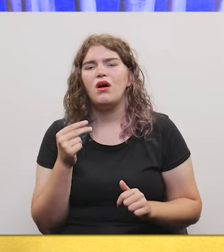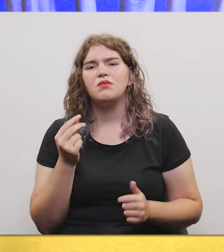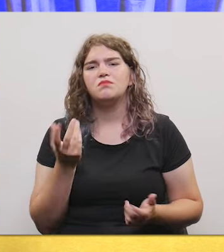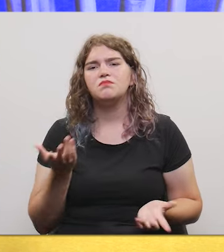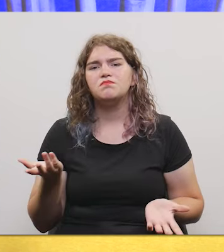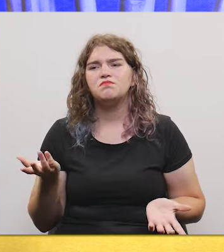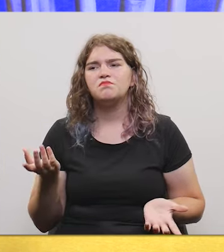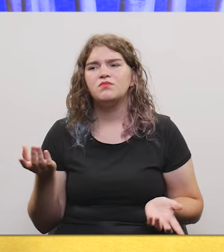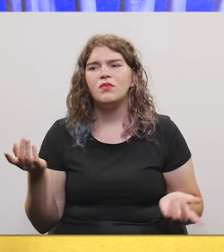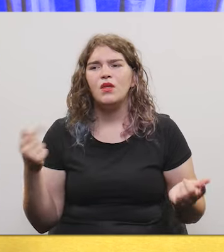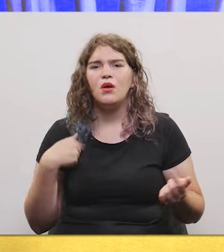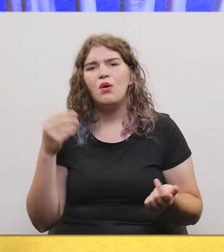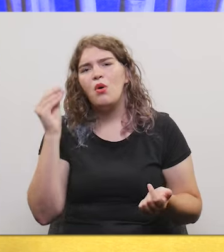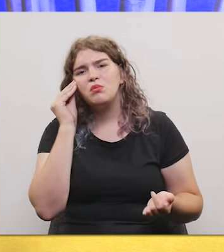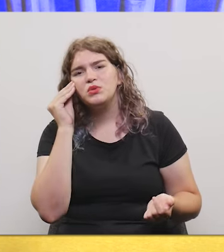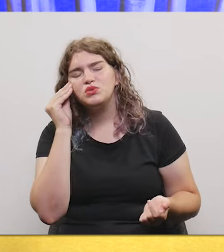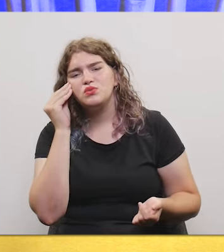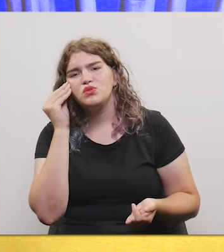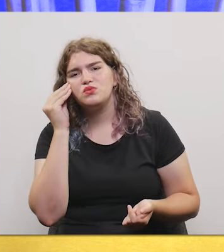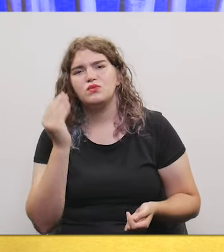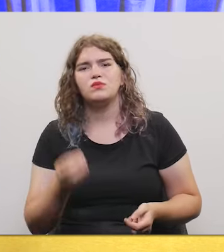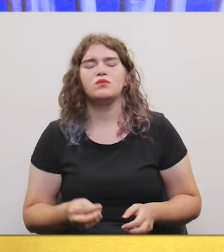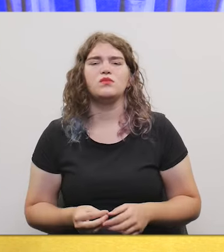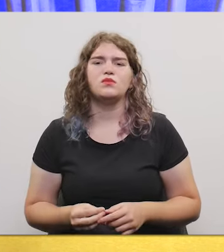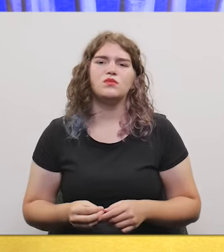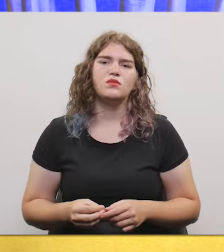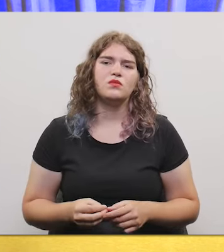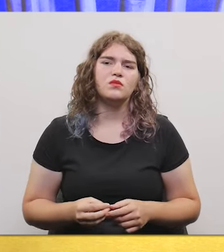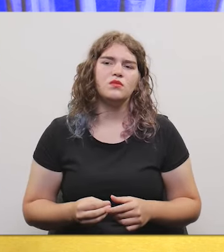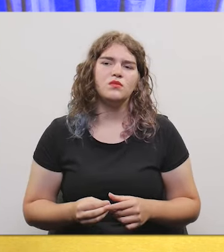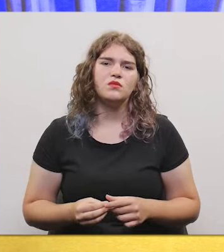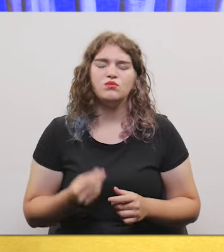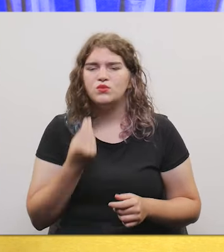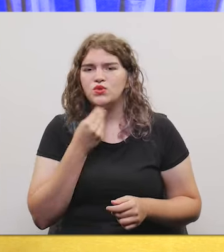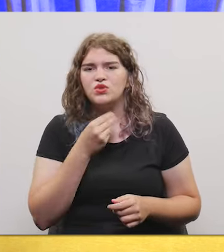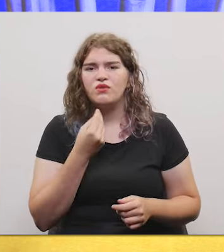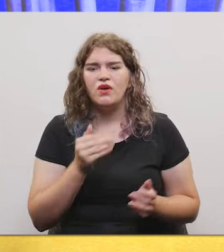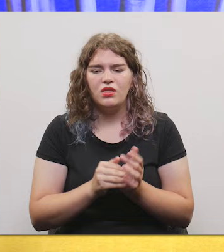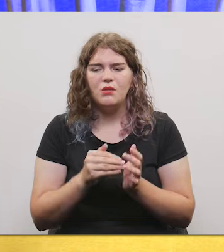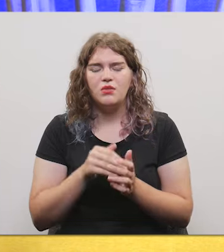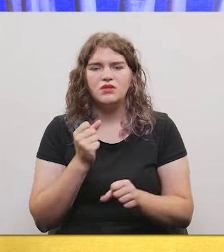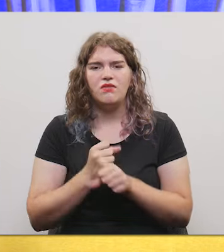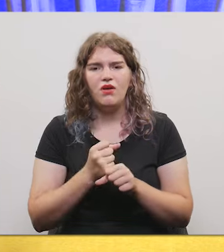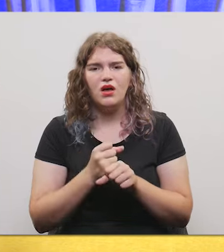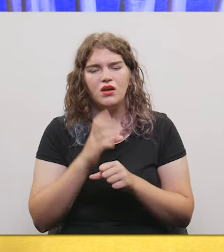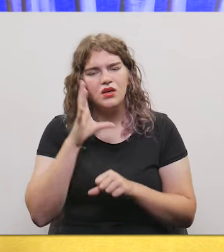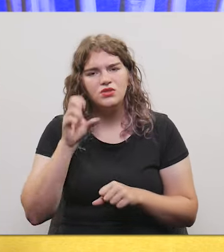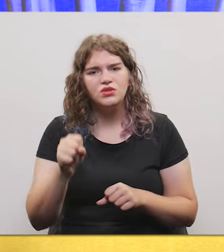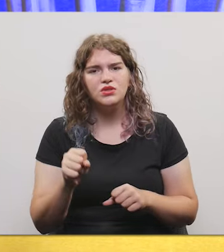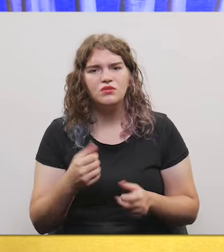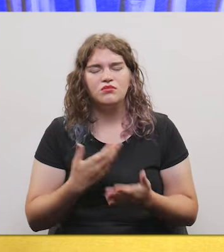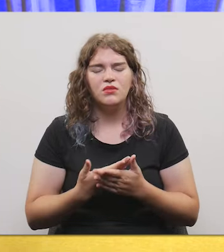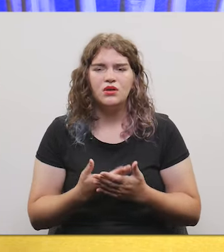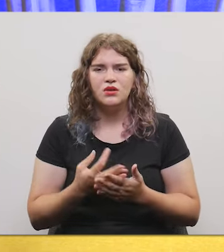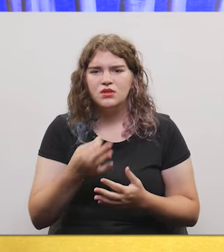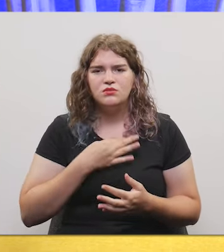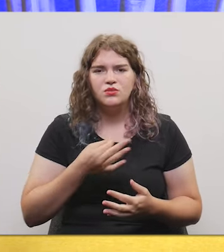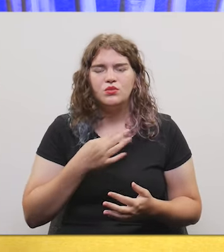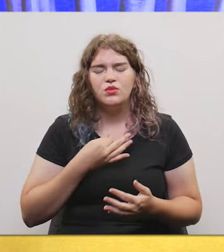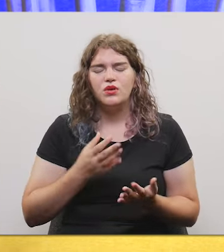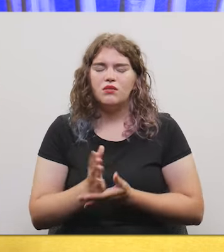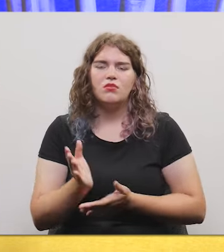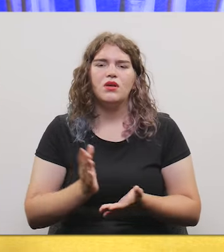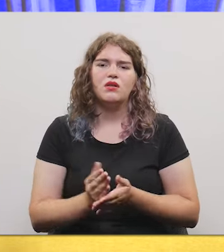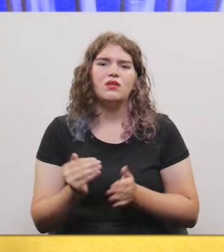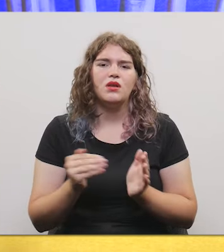doar ceva cu care sunt obișnuită? Ceva formal? Ceva ce eu trebuie să fac ca și creștin, pentru